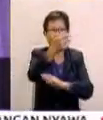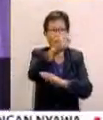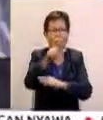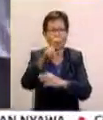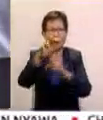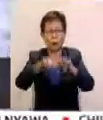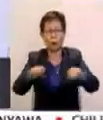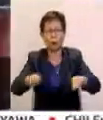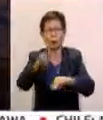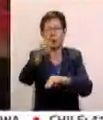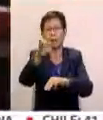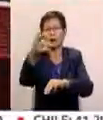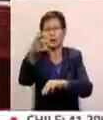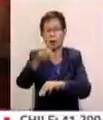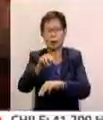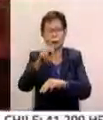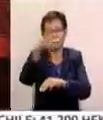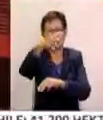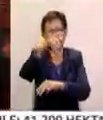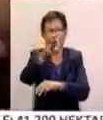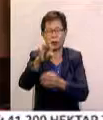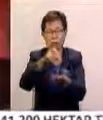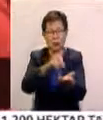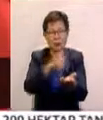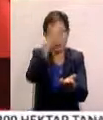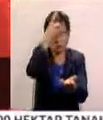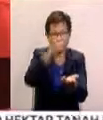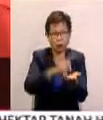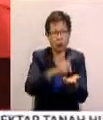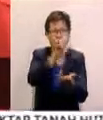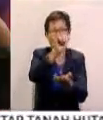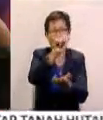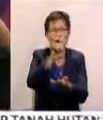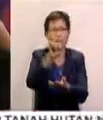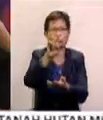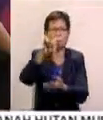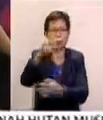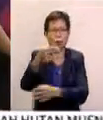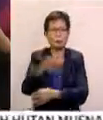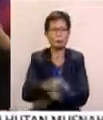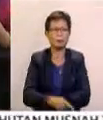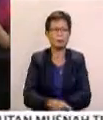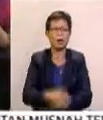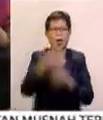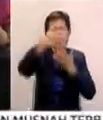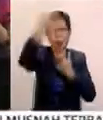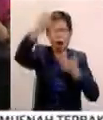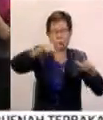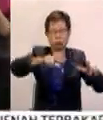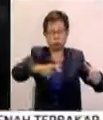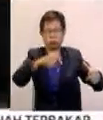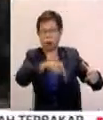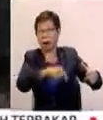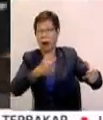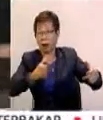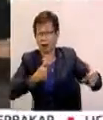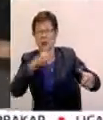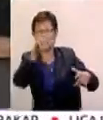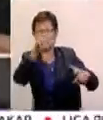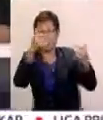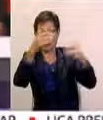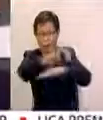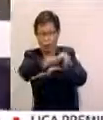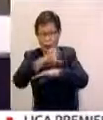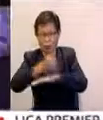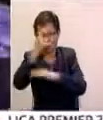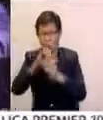Ehwal Pelajar UiTM Profesor Dato' Dr. Abdullah Muhammad Said. The Lions Troop sudah memiliki 3 pemain import